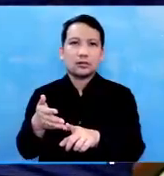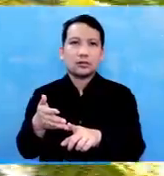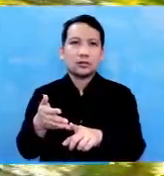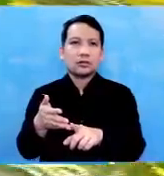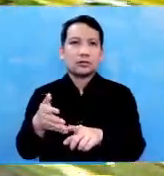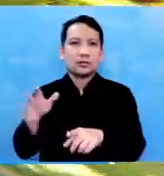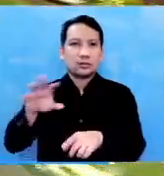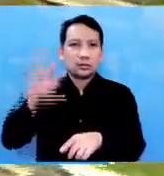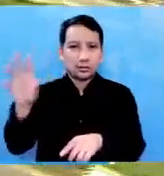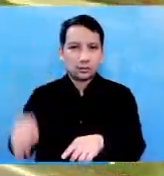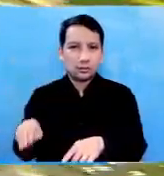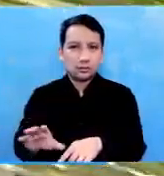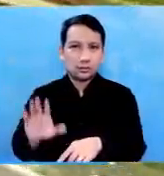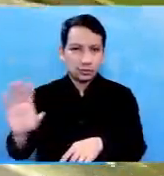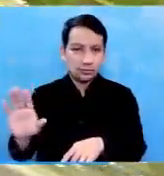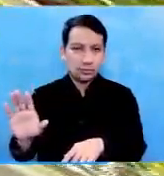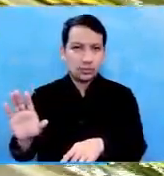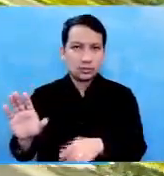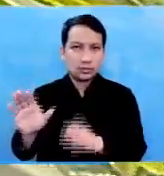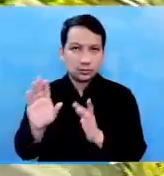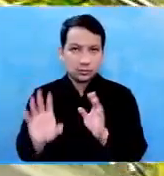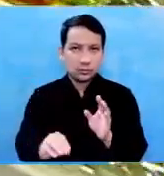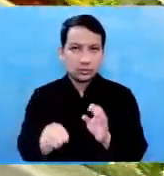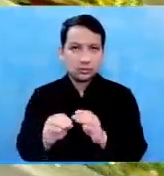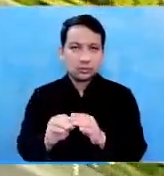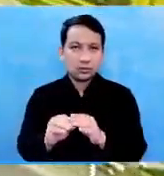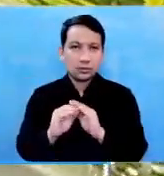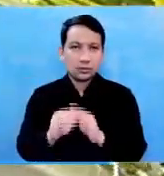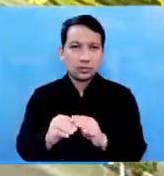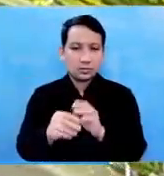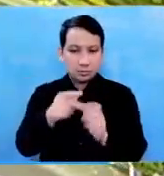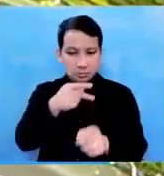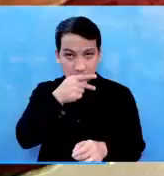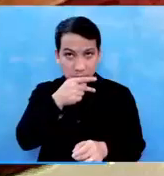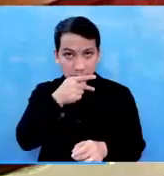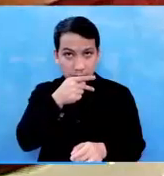exclusivity of the substitution, and since it is very